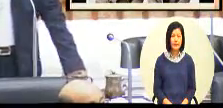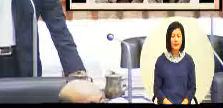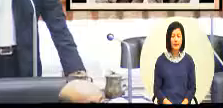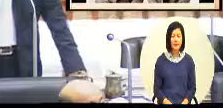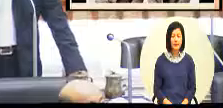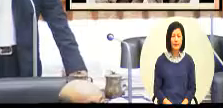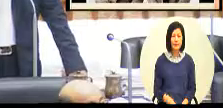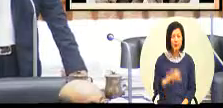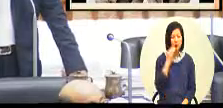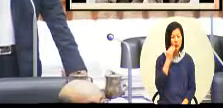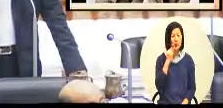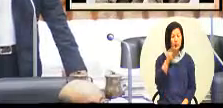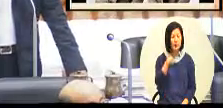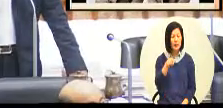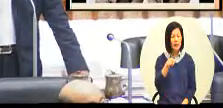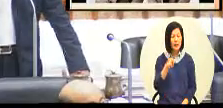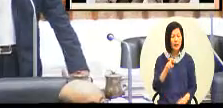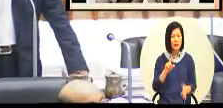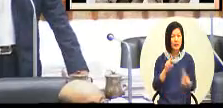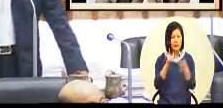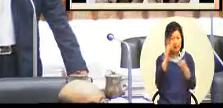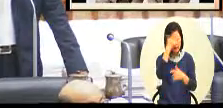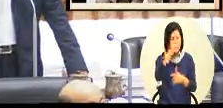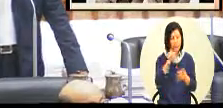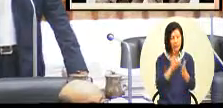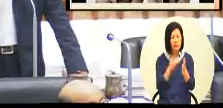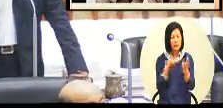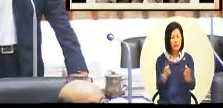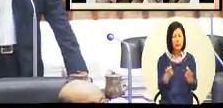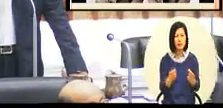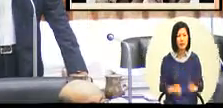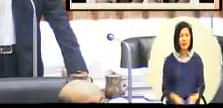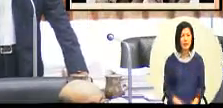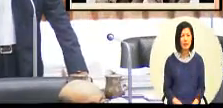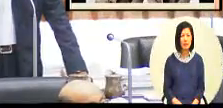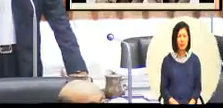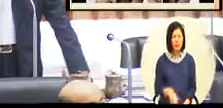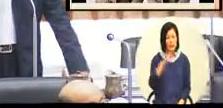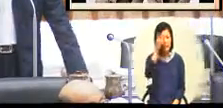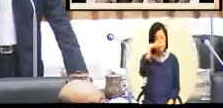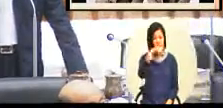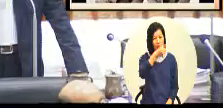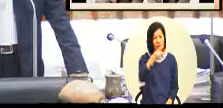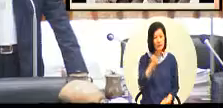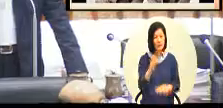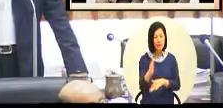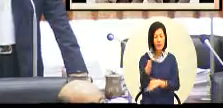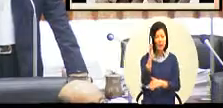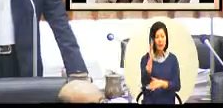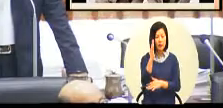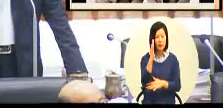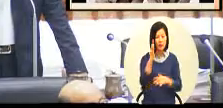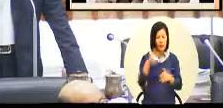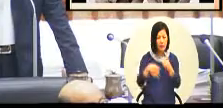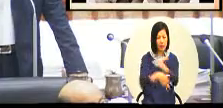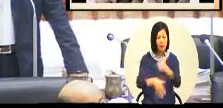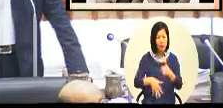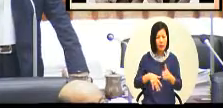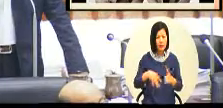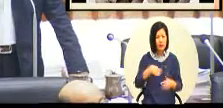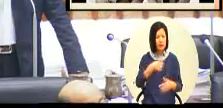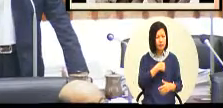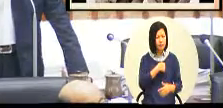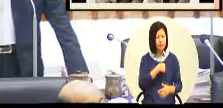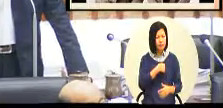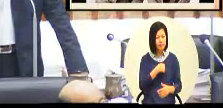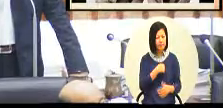当你老了，我相信刚刚看到这一段的我们所有市政府的团队，内心里面应该都有